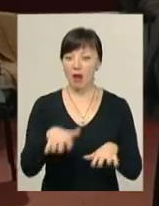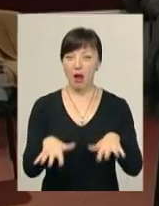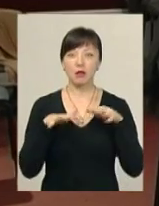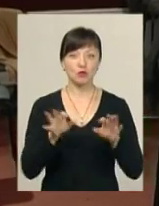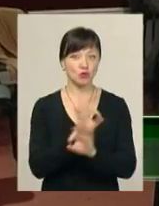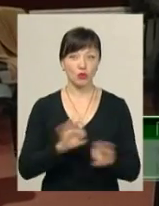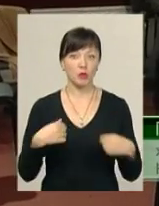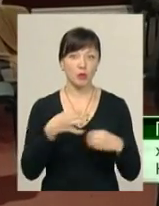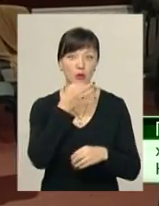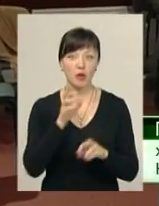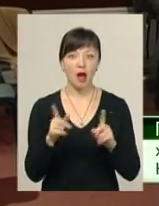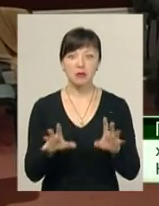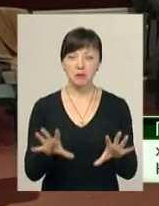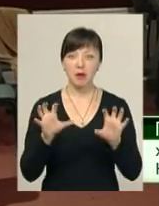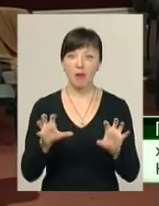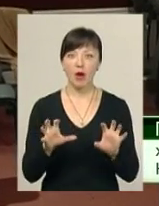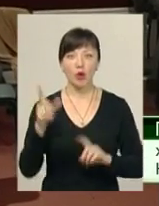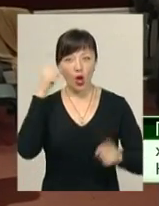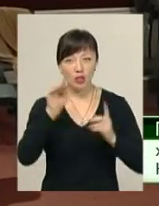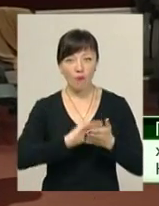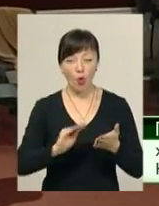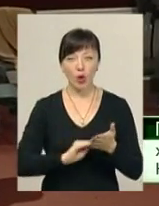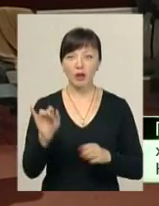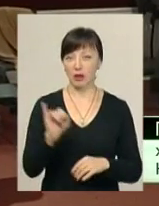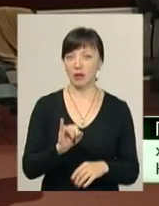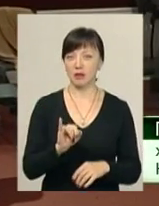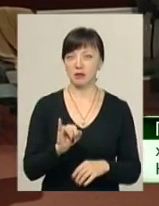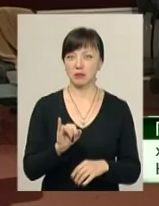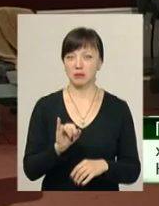Мені дуже подобається, як сприймають твори.